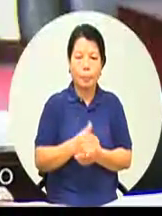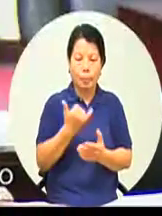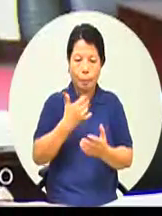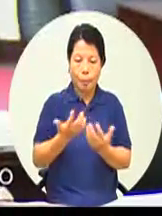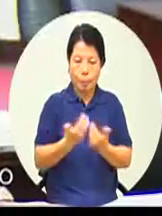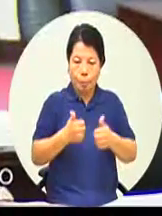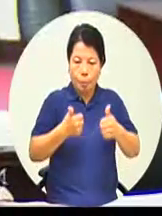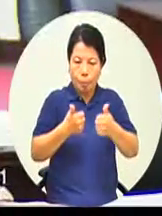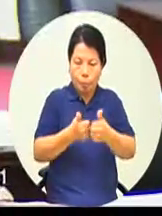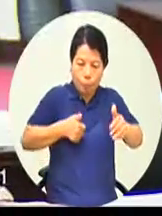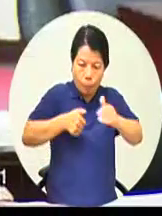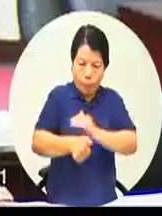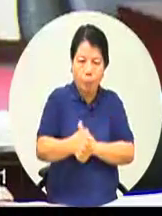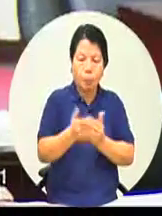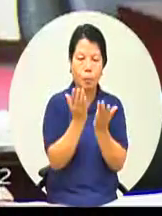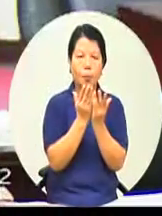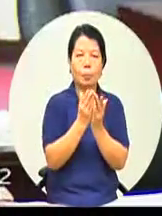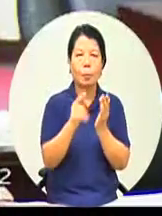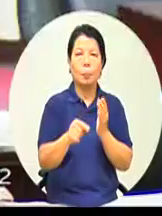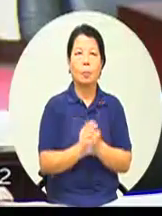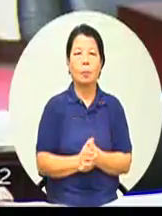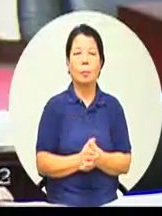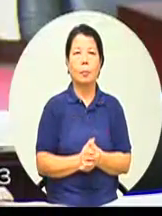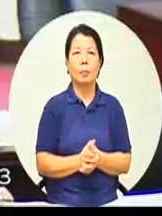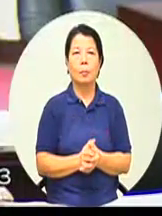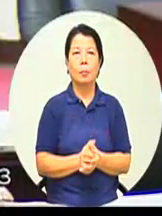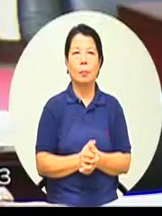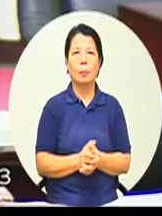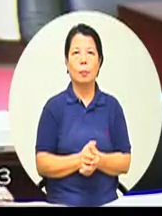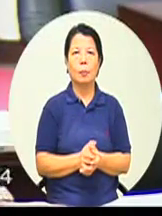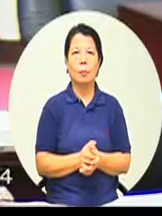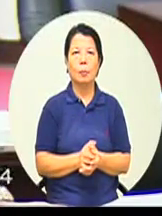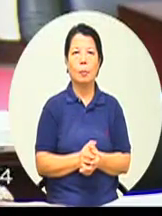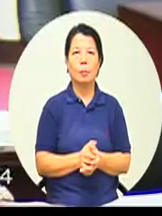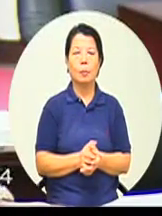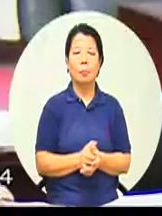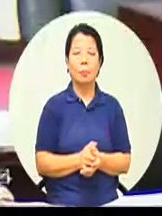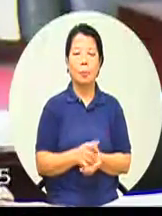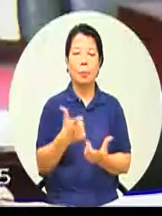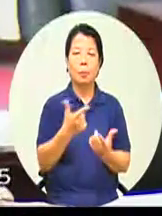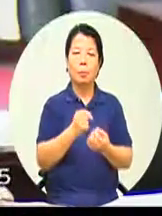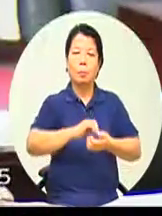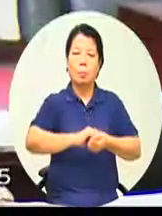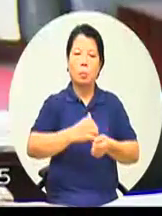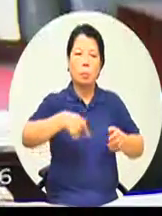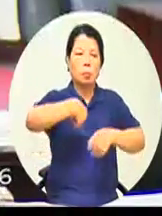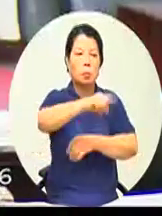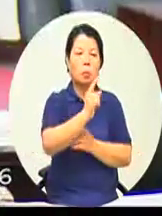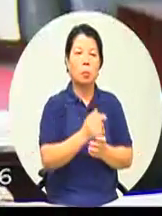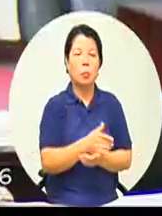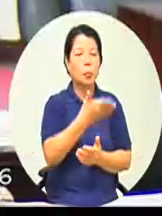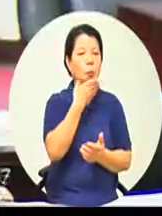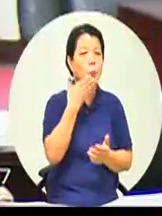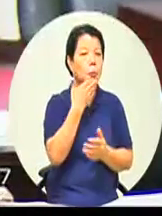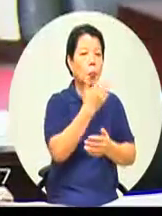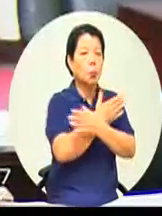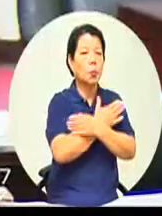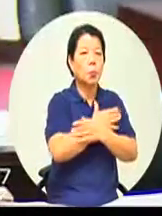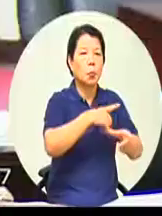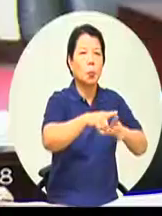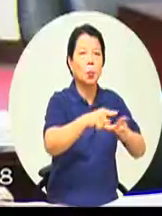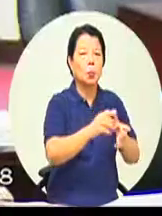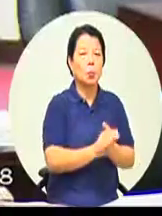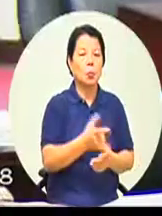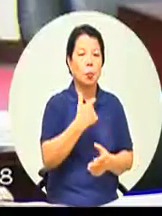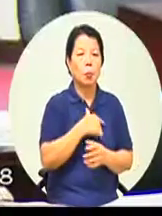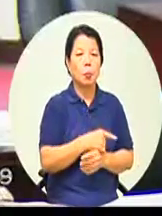进入到这样的一个公共方案里头。那否则他还是必须得到私幼，那我们知道私幼当然在市